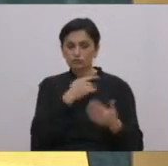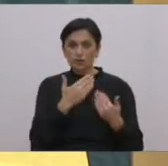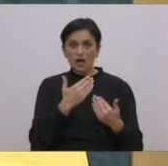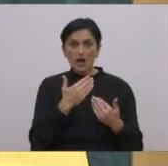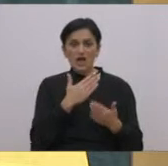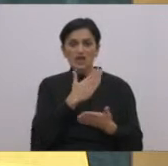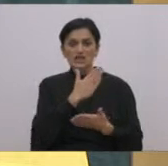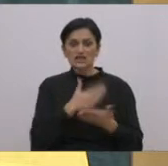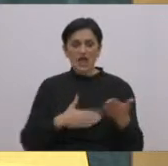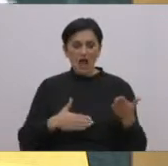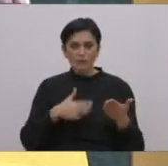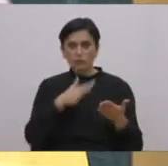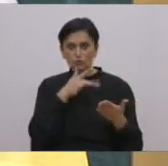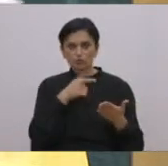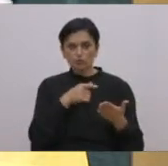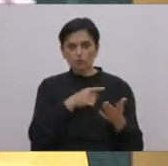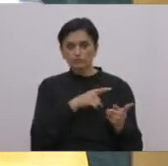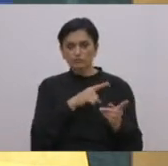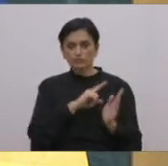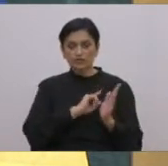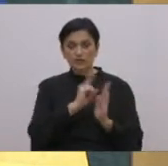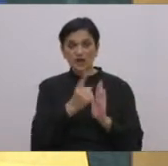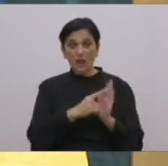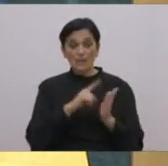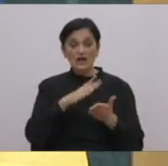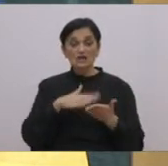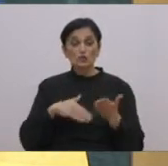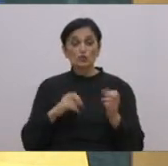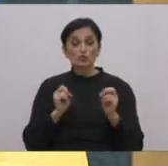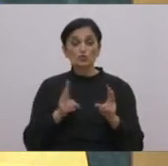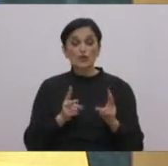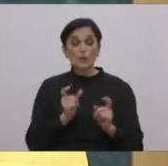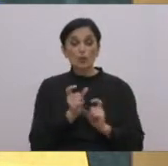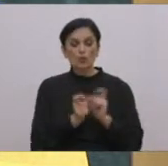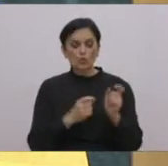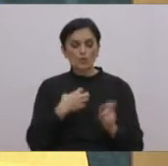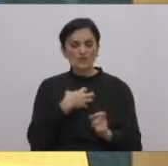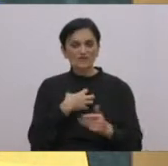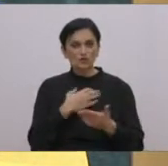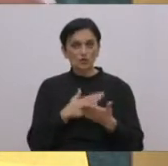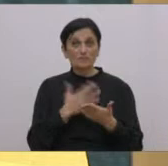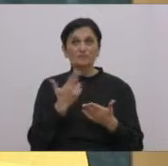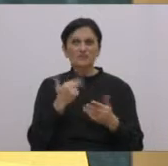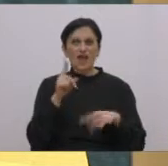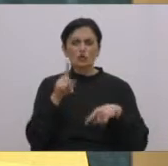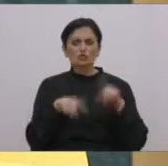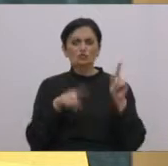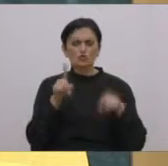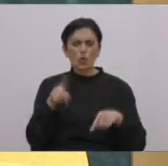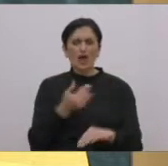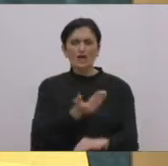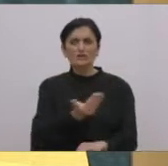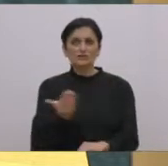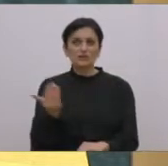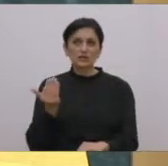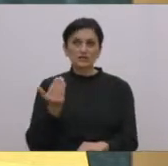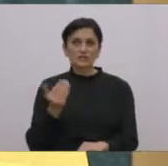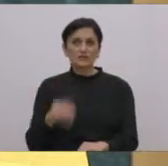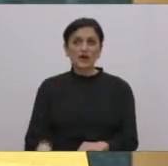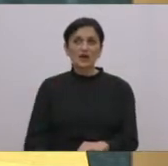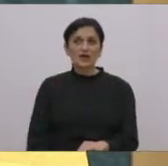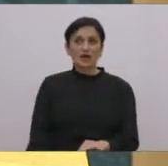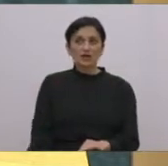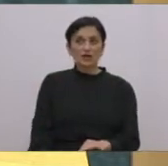droși, hteba gadat gileba, magram aris sak za usaftovis componenti, akadzalian, mișnolovan. მოყვანია და ზოგადად თქვენ